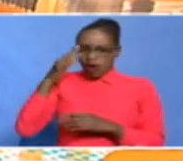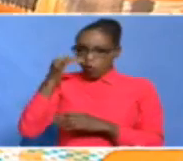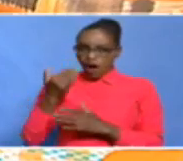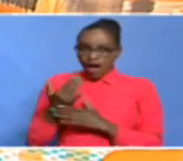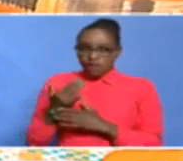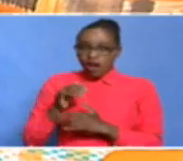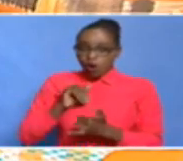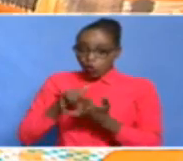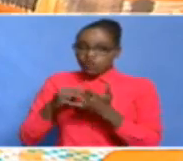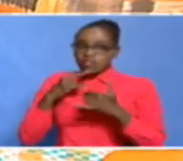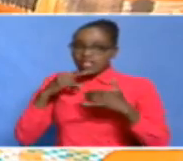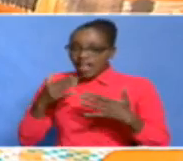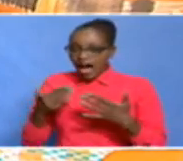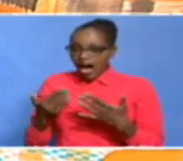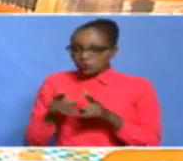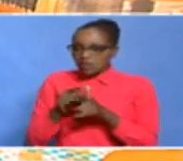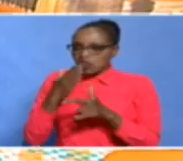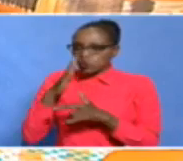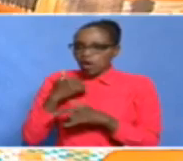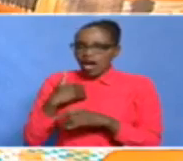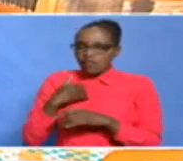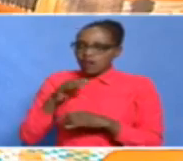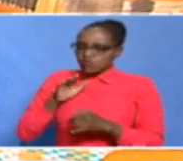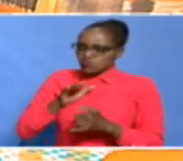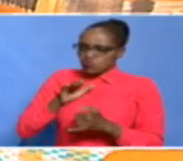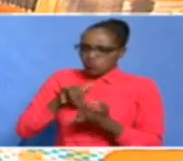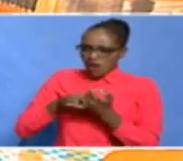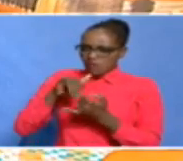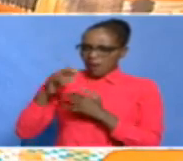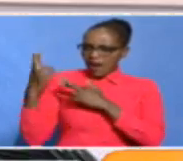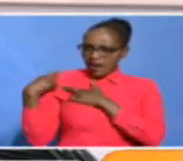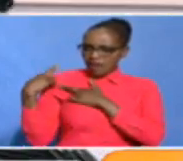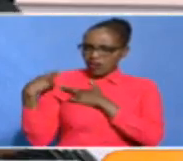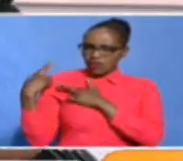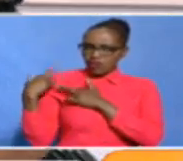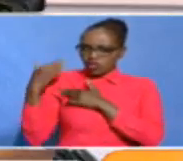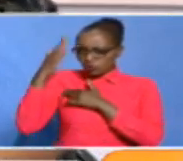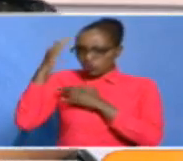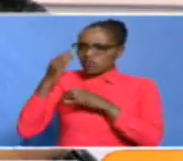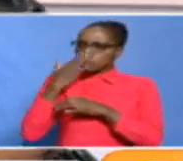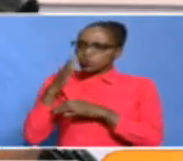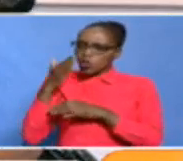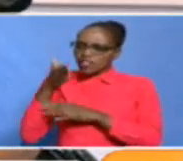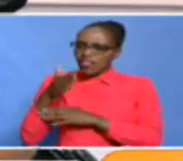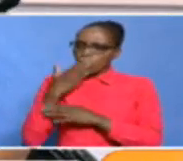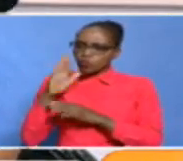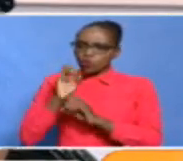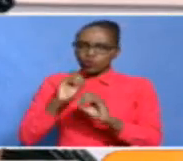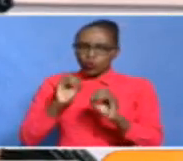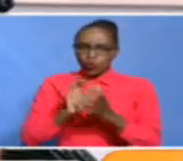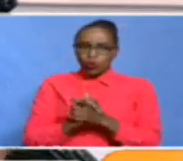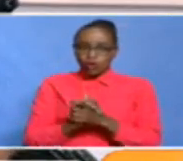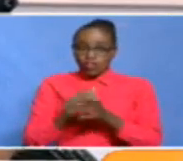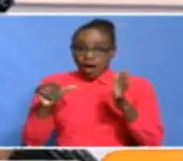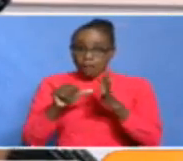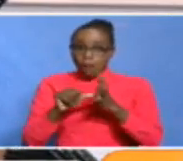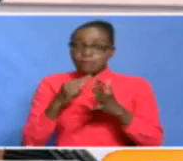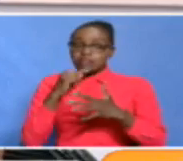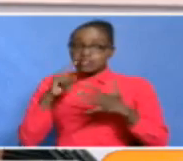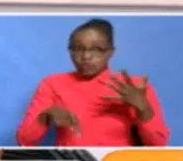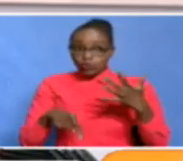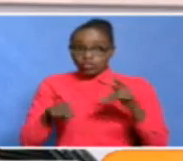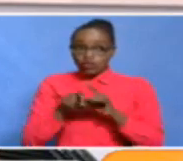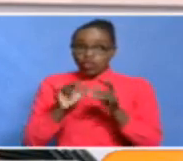Kwani kwanza mke utamwambia je mume hakuna chumvi, na mke ndio jukumu lake la kujua chumvi iko chumvi hapo. Tatizo na mbona tatizo la. Sasa ndio hao